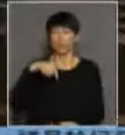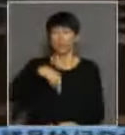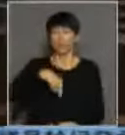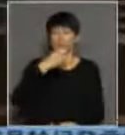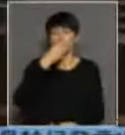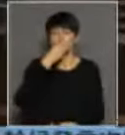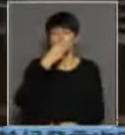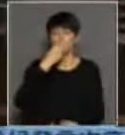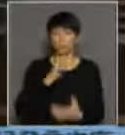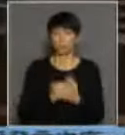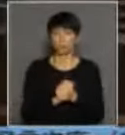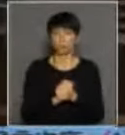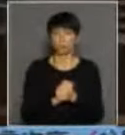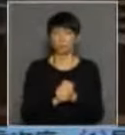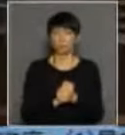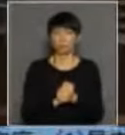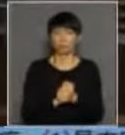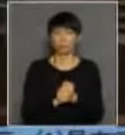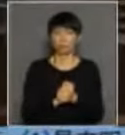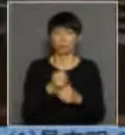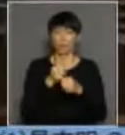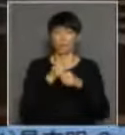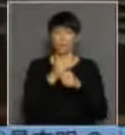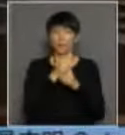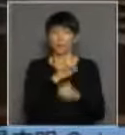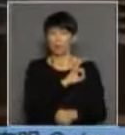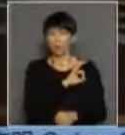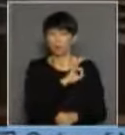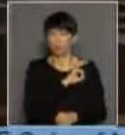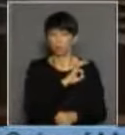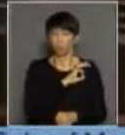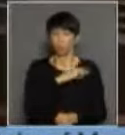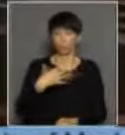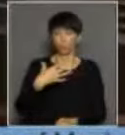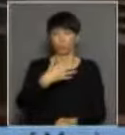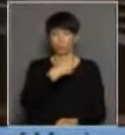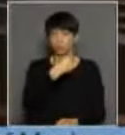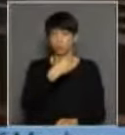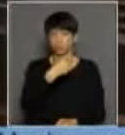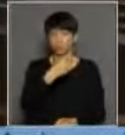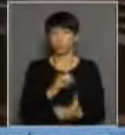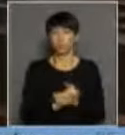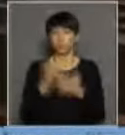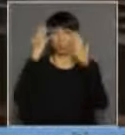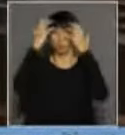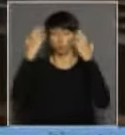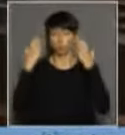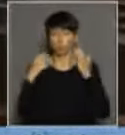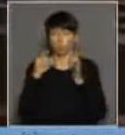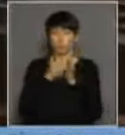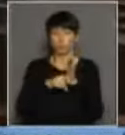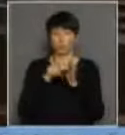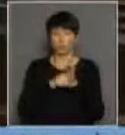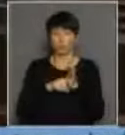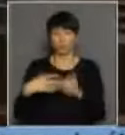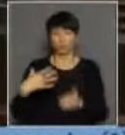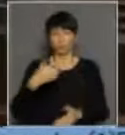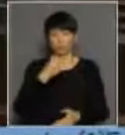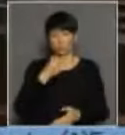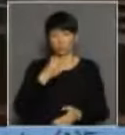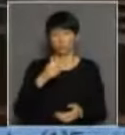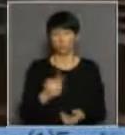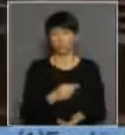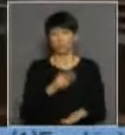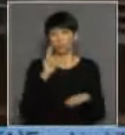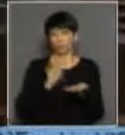穩得，在香港無論是馬會主席也好、匯豐大亨也好，都是一些很信得過，大家都知道他